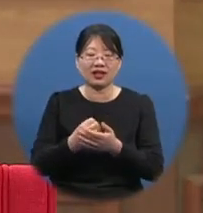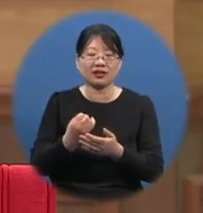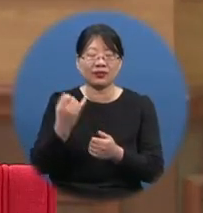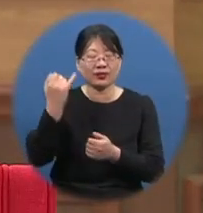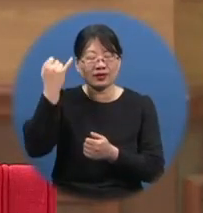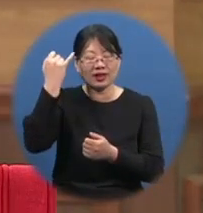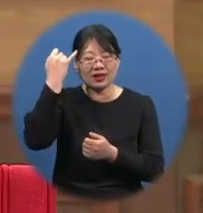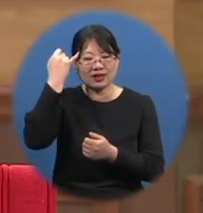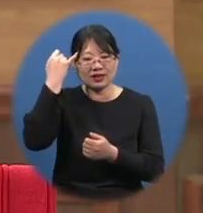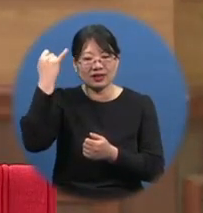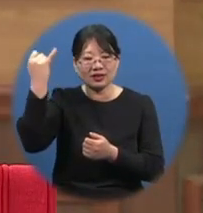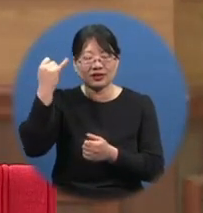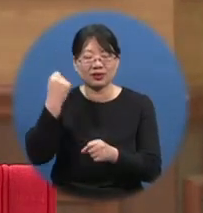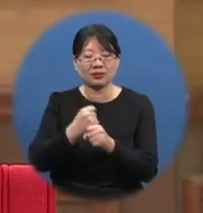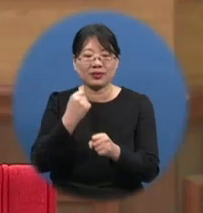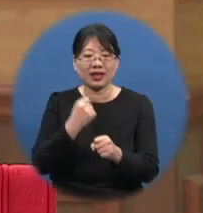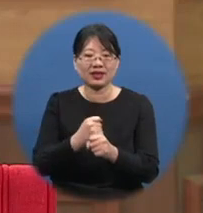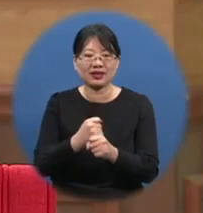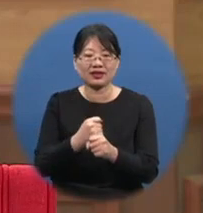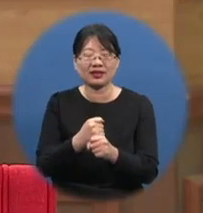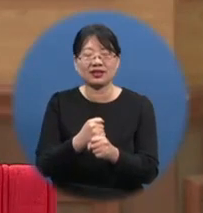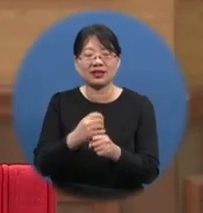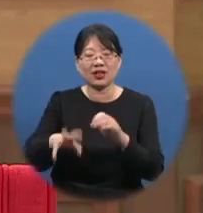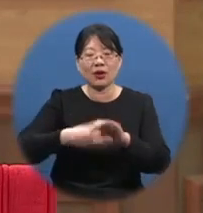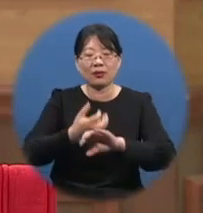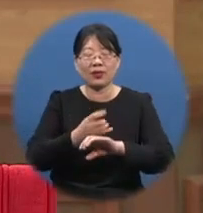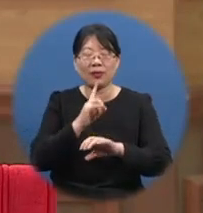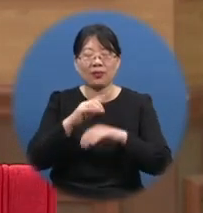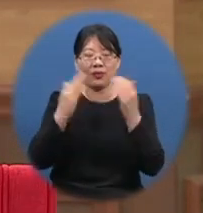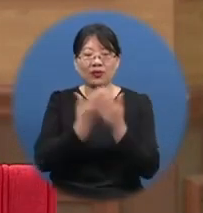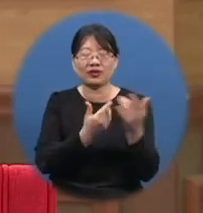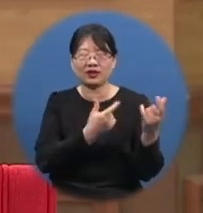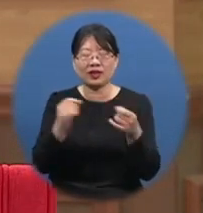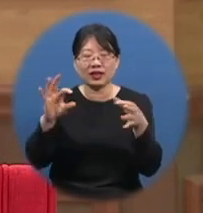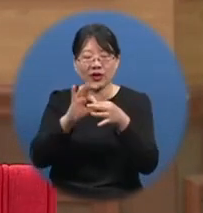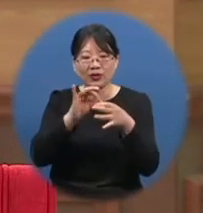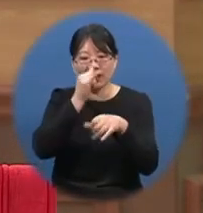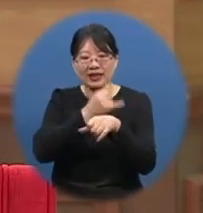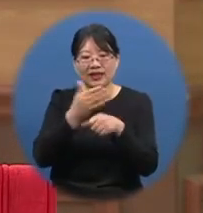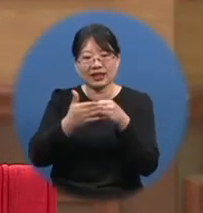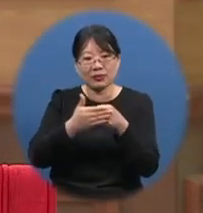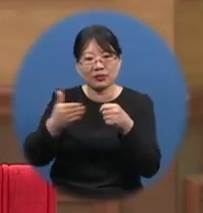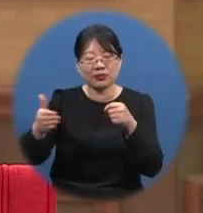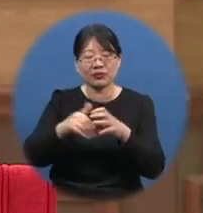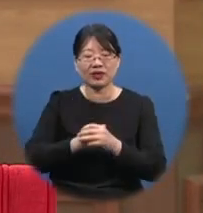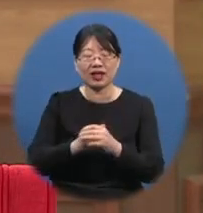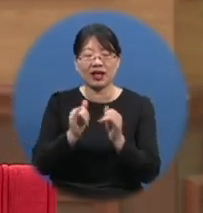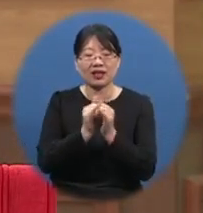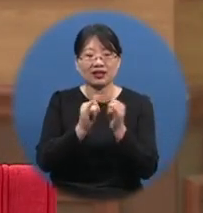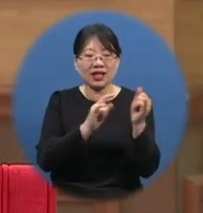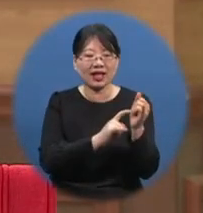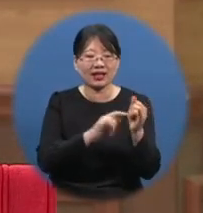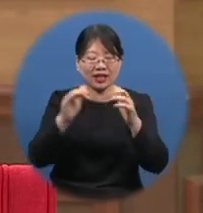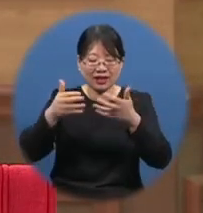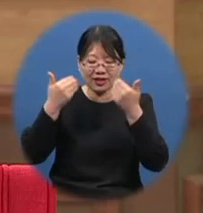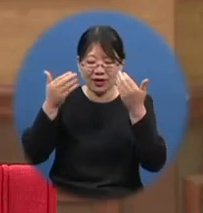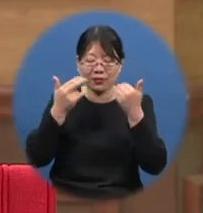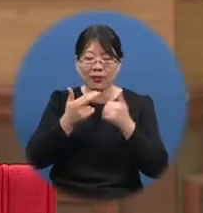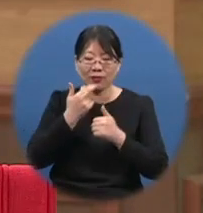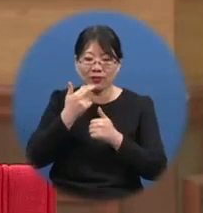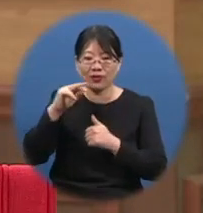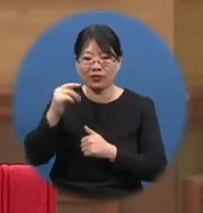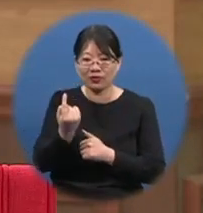지능화 혁명이다. 지능화. 모든 것이 연결이 되어져서 사람의 개입 없이